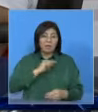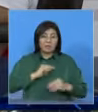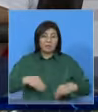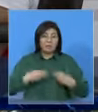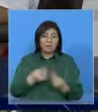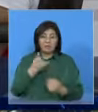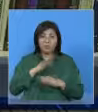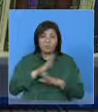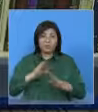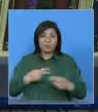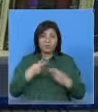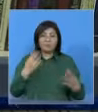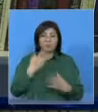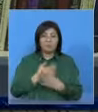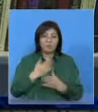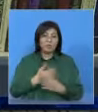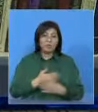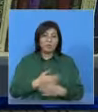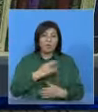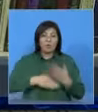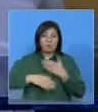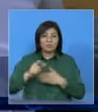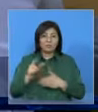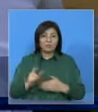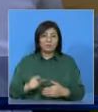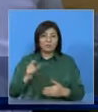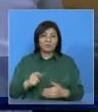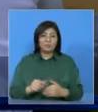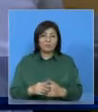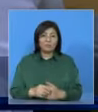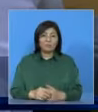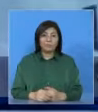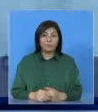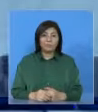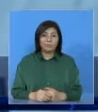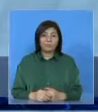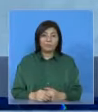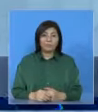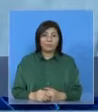оказать должную помощь инвалиду, получившему увечья и вред здоровью во время работы.